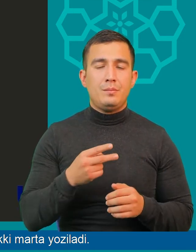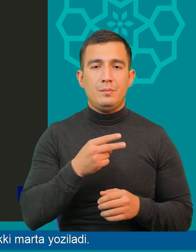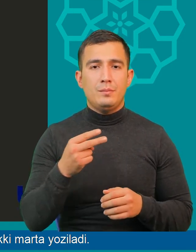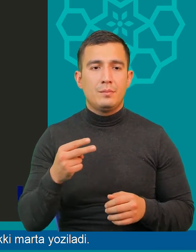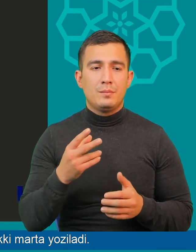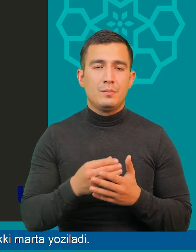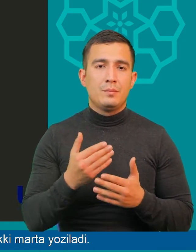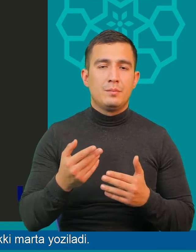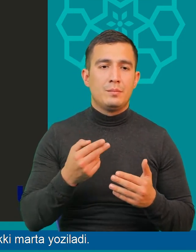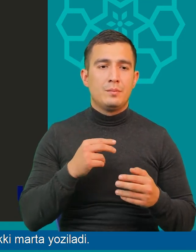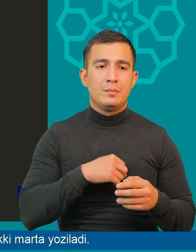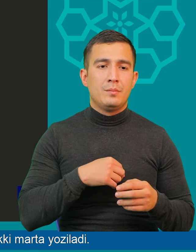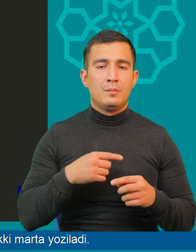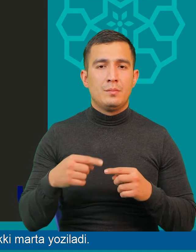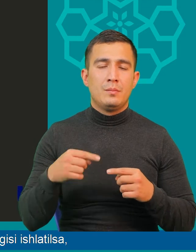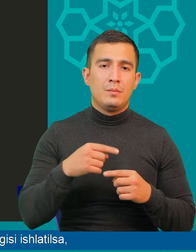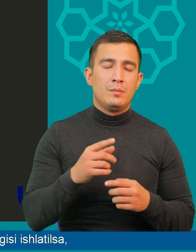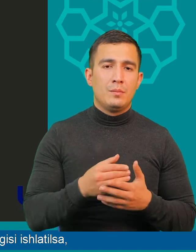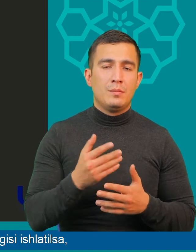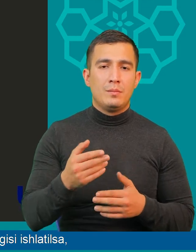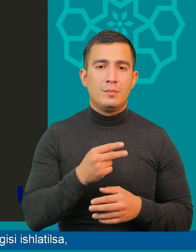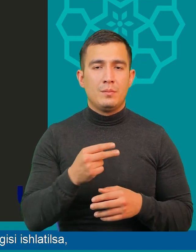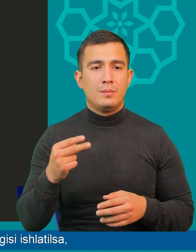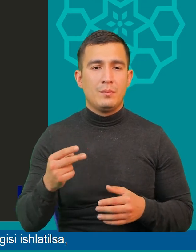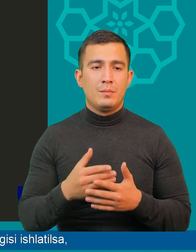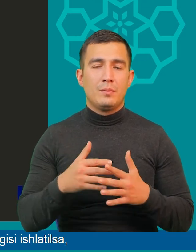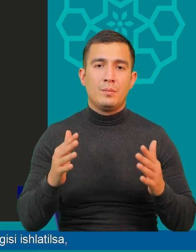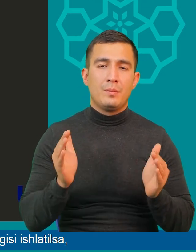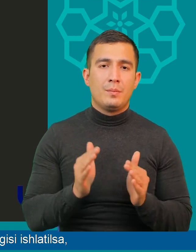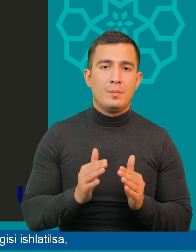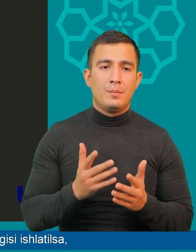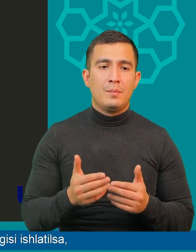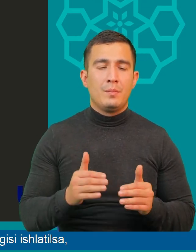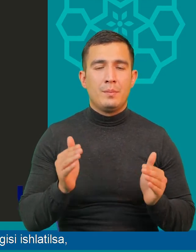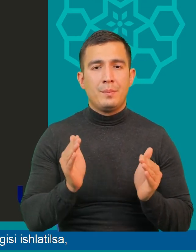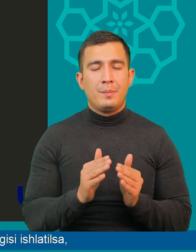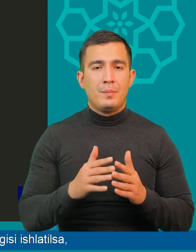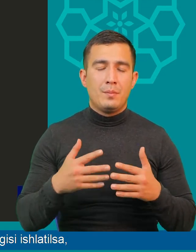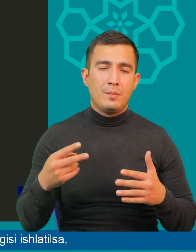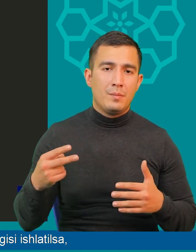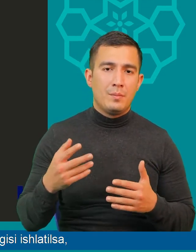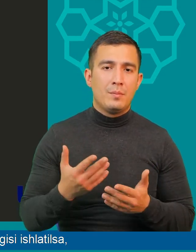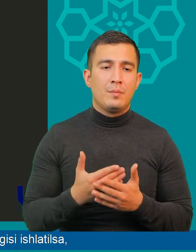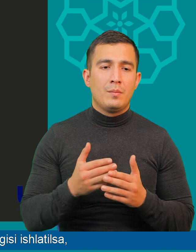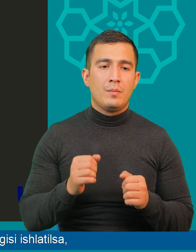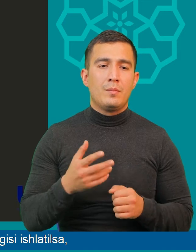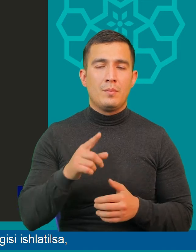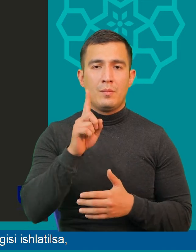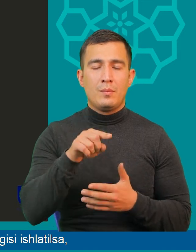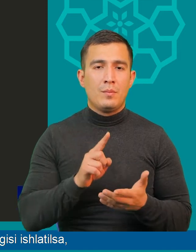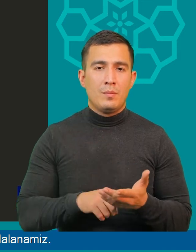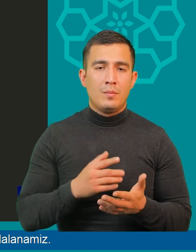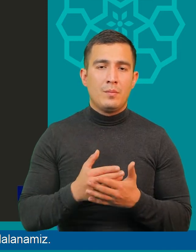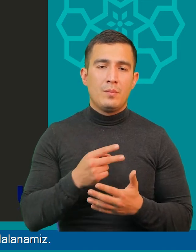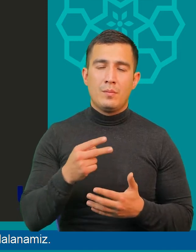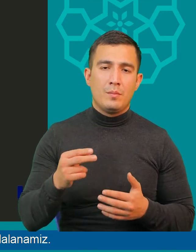uchun barobar 2 marta yoziladi. Katta yoki teng, kichik yoki teng, undo belgisi va teng